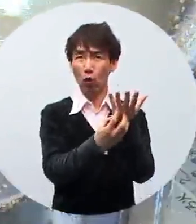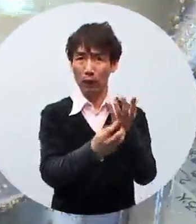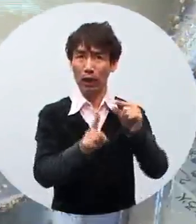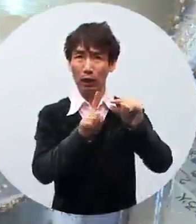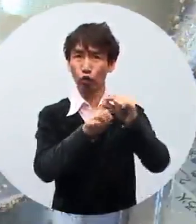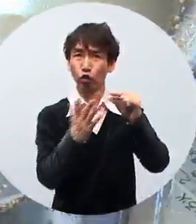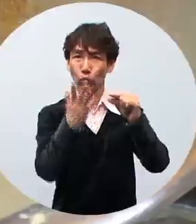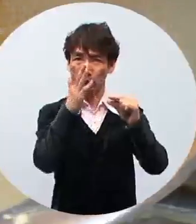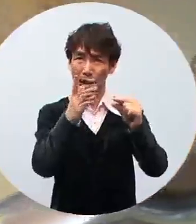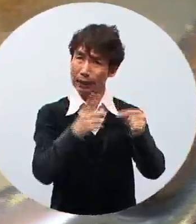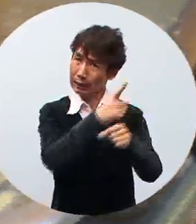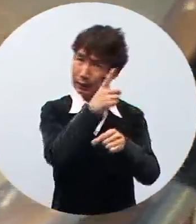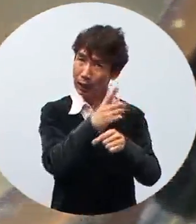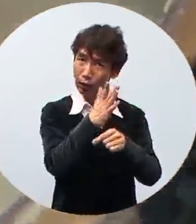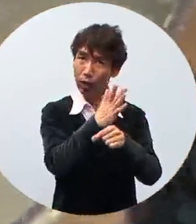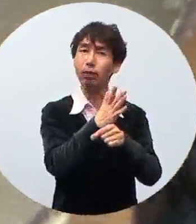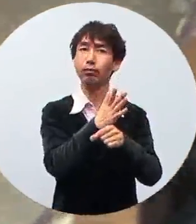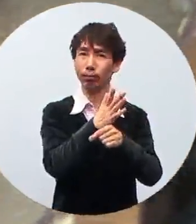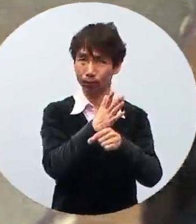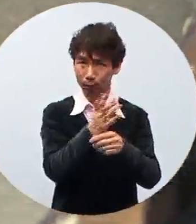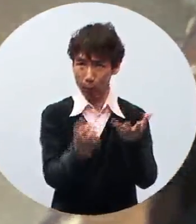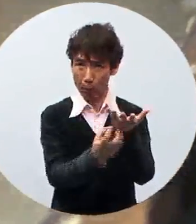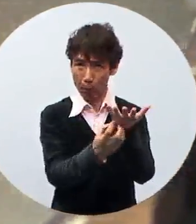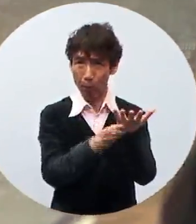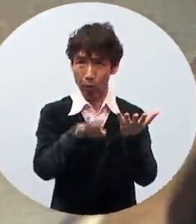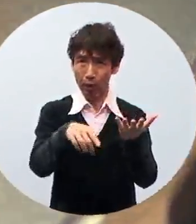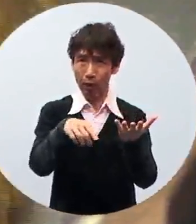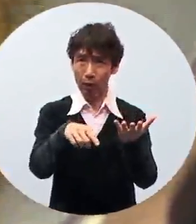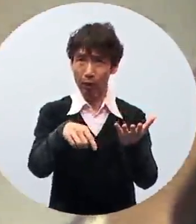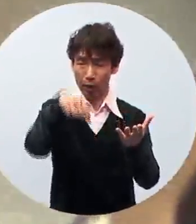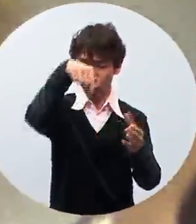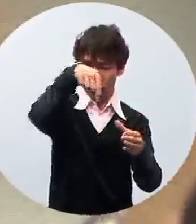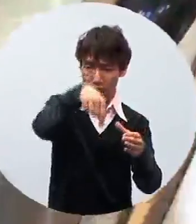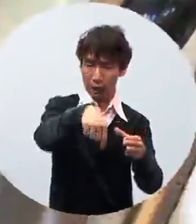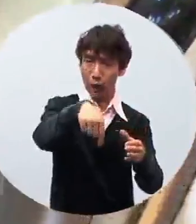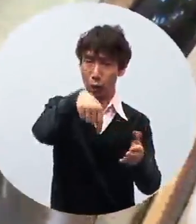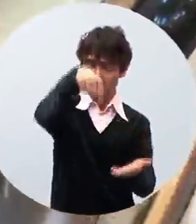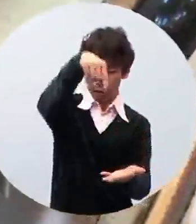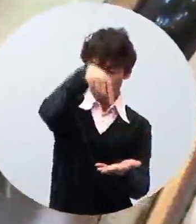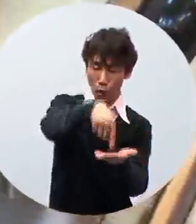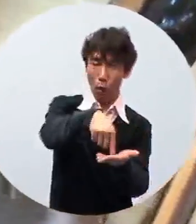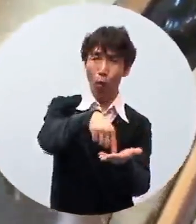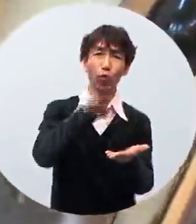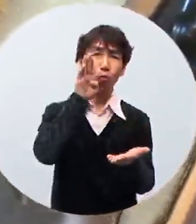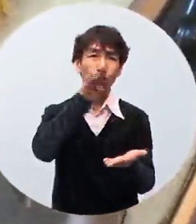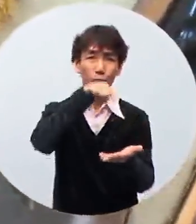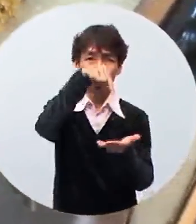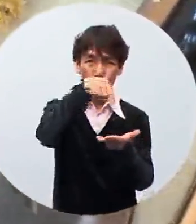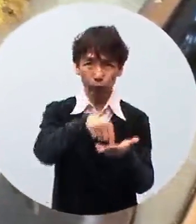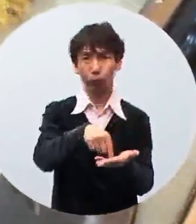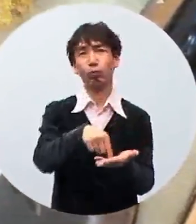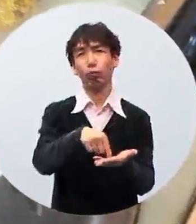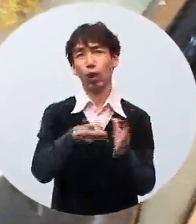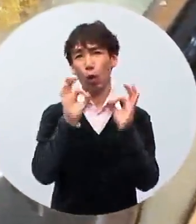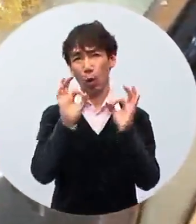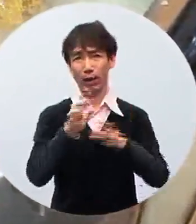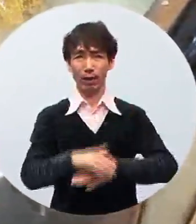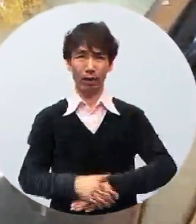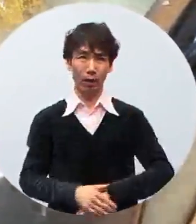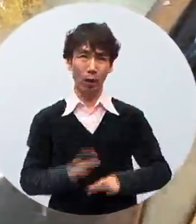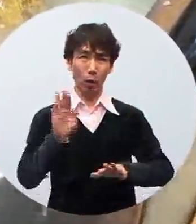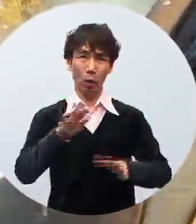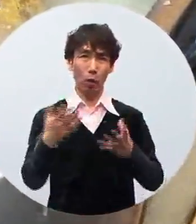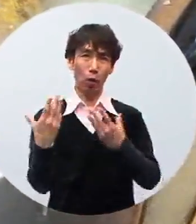。 竹串を刺して奥まで通るようでしたら、うん、もう煮込めてます。 もう大丈夫だというところですね。 はい、これをこのま